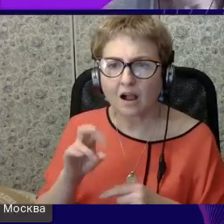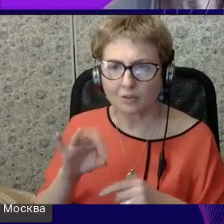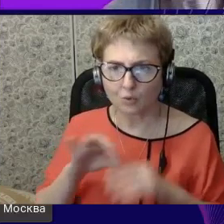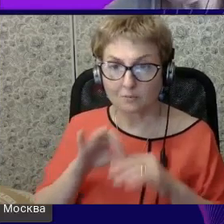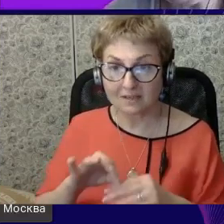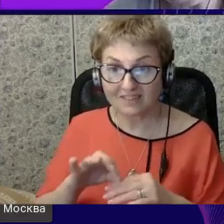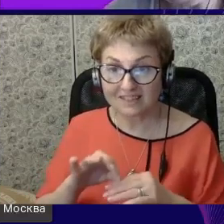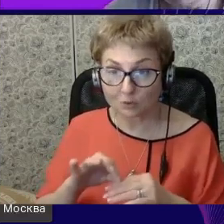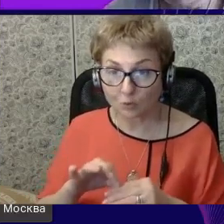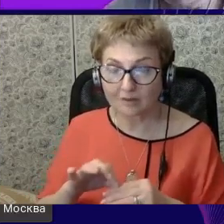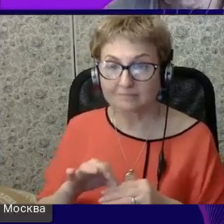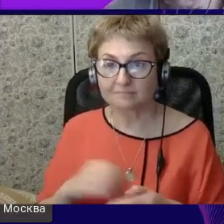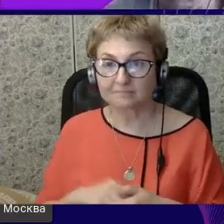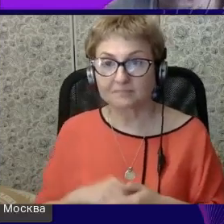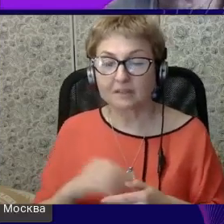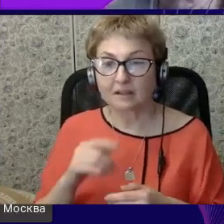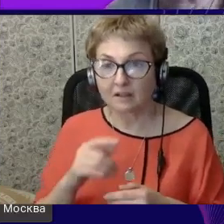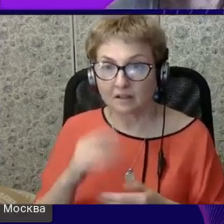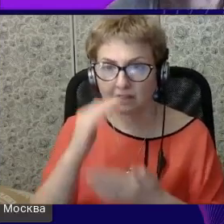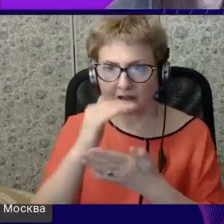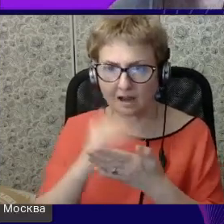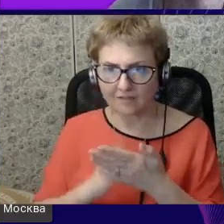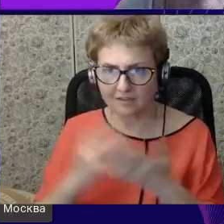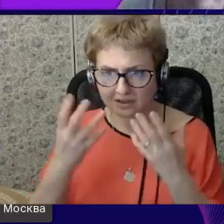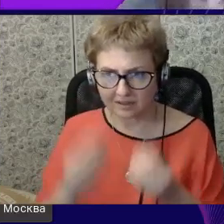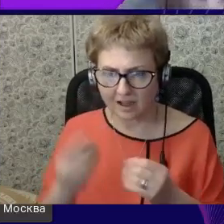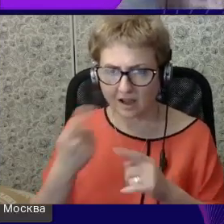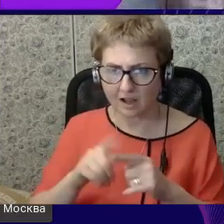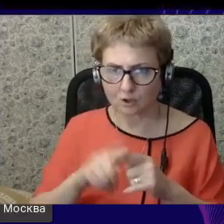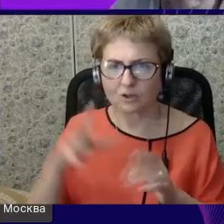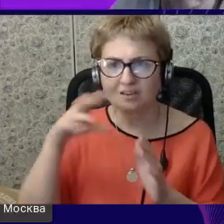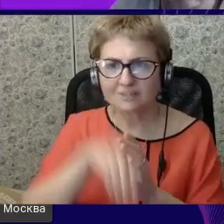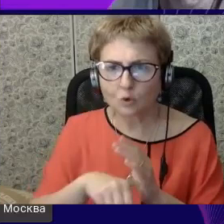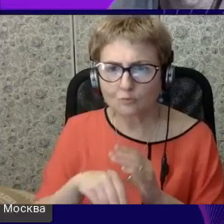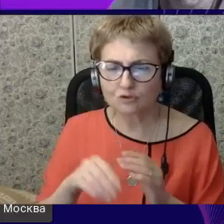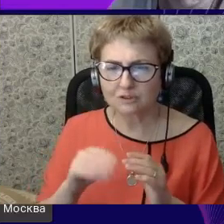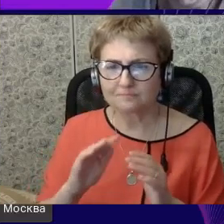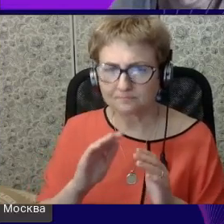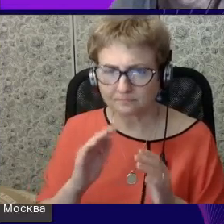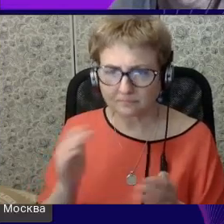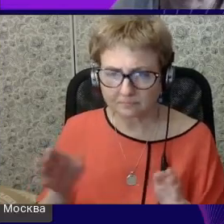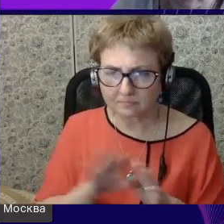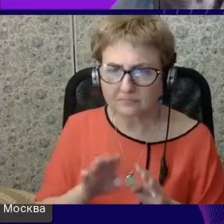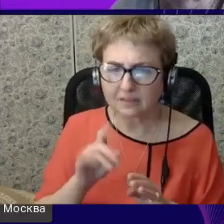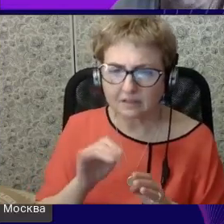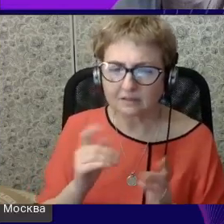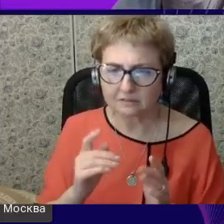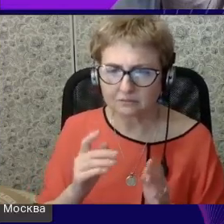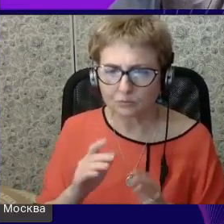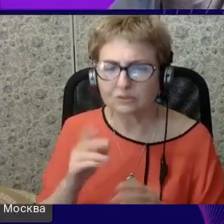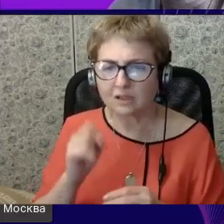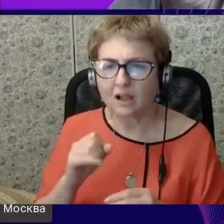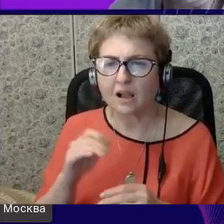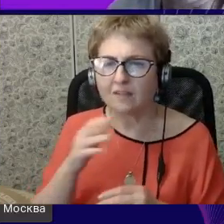и ответственность в том числе за это время, за то, как оно проведено. Вот. Строить график дня, который